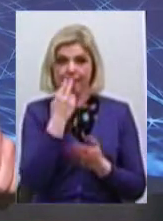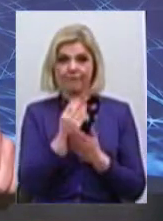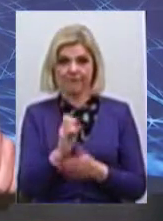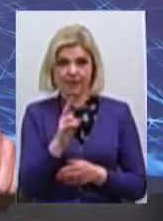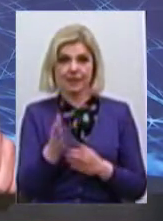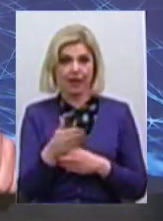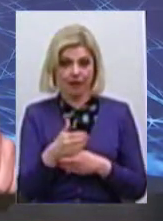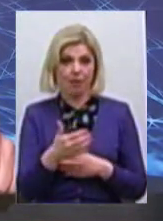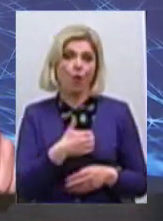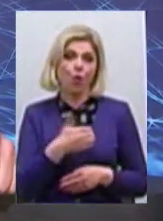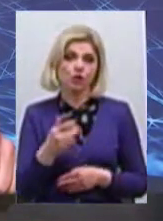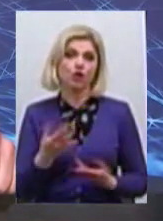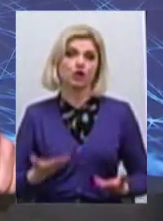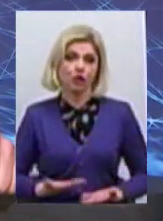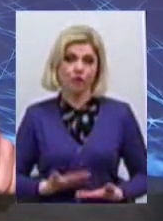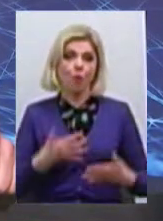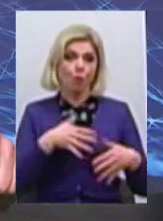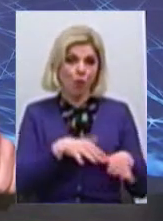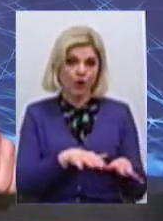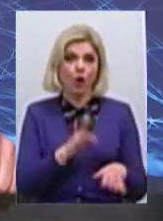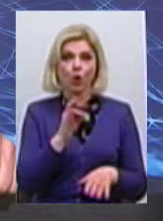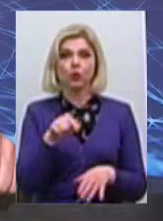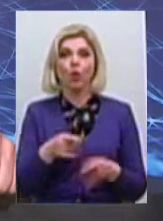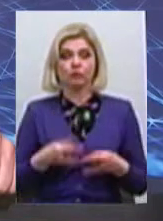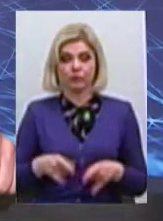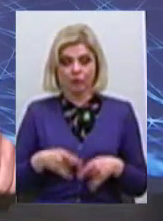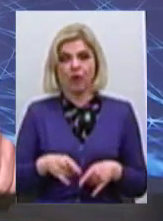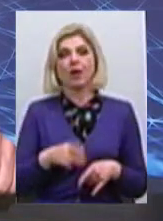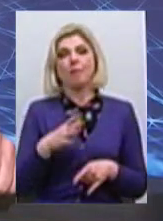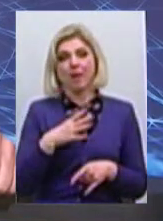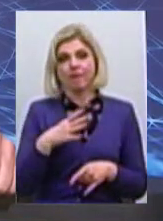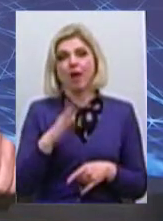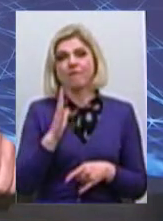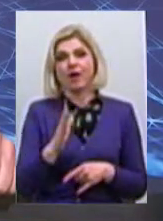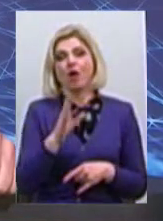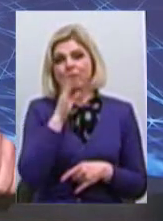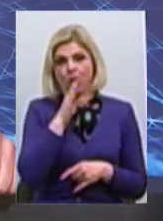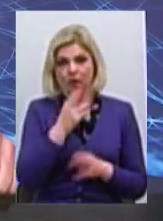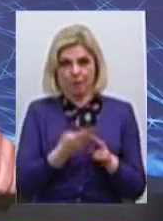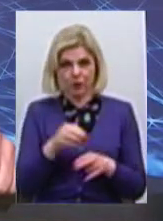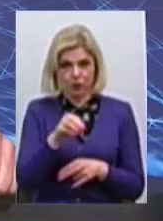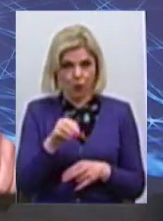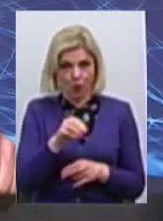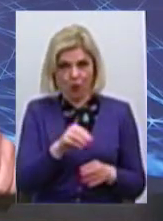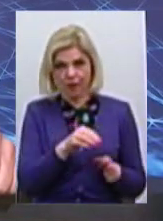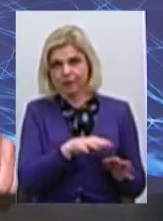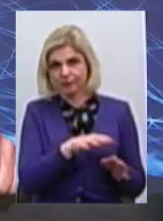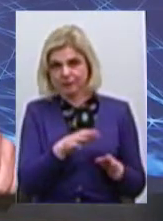і живуть у морі, але не реститись, вони заходять до прісноводних водойм. А